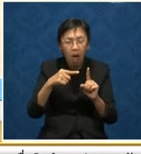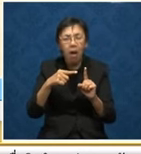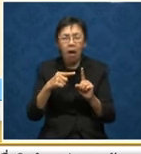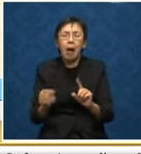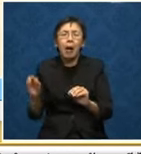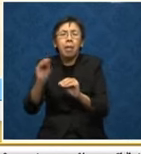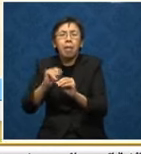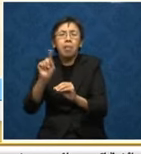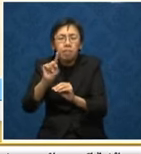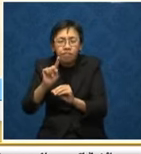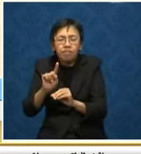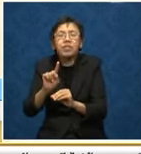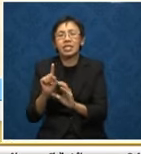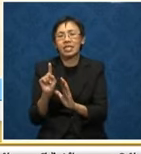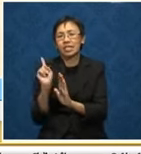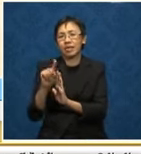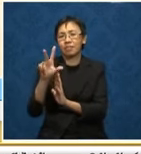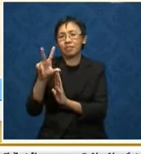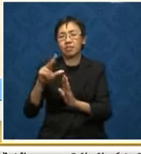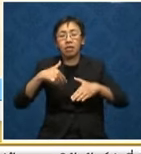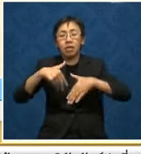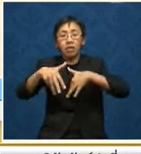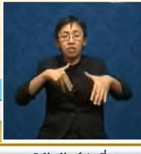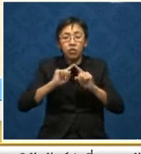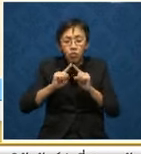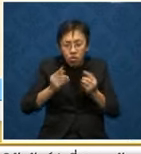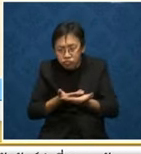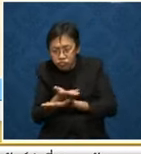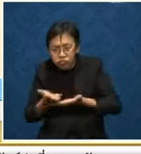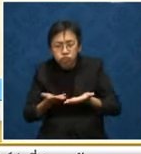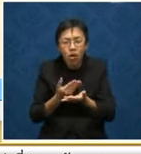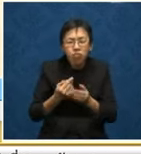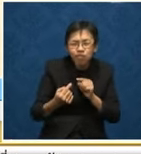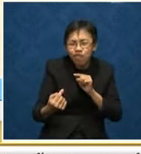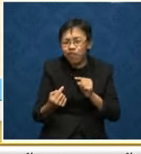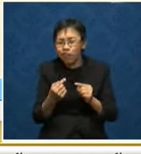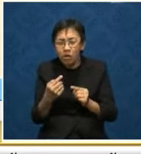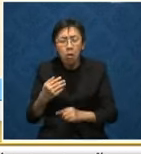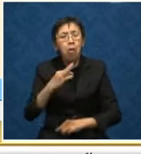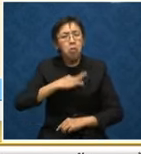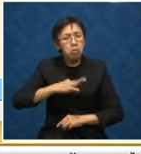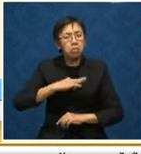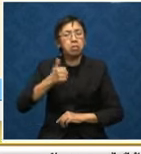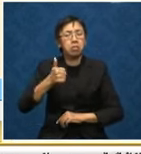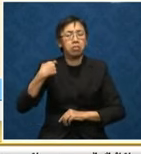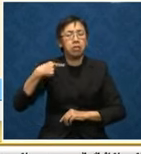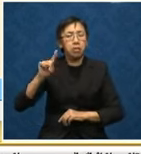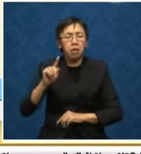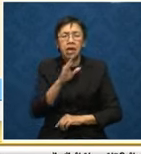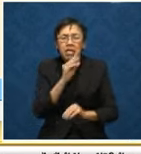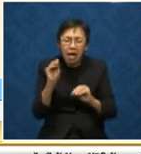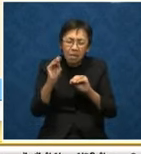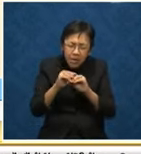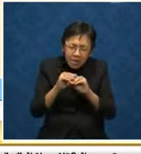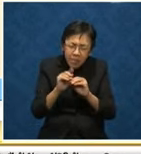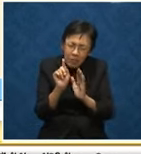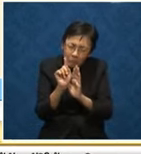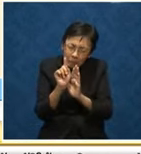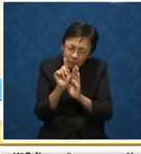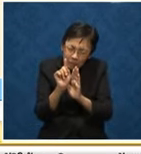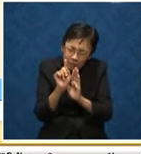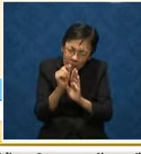ม่เสียหายครับเวลาประชาชนที่มาถกเถียงกันตรงนี้มีประโยชน์มากถ้าเพิ่มอีกสัก15นาทีหรือ30น